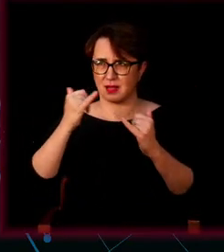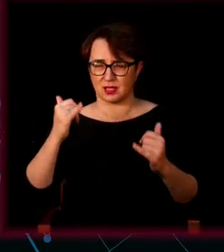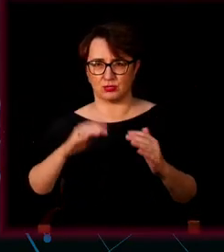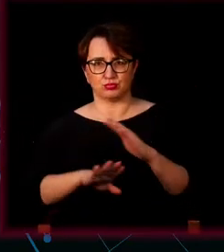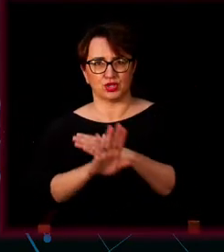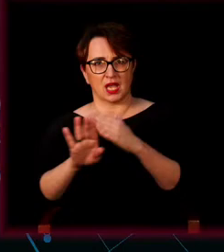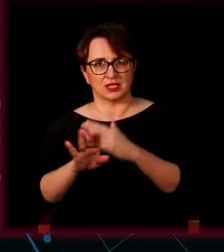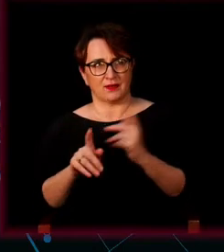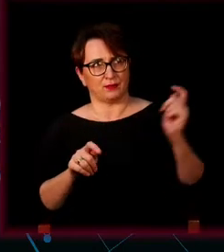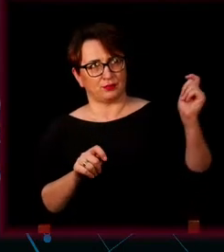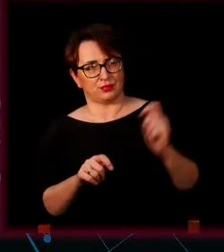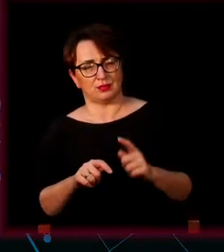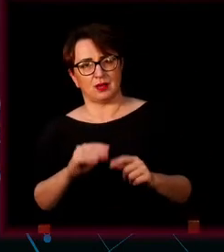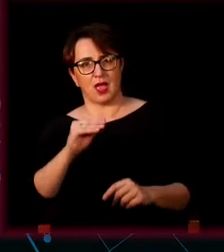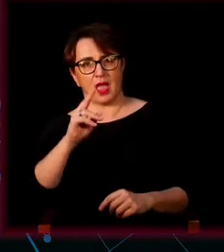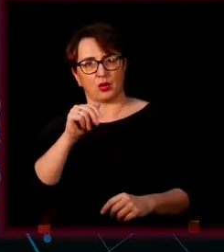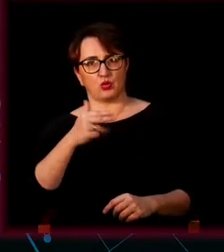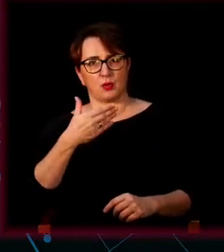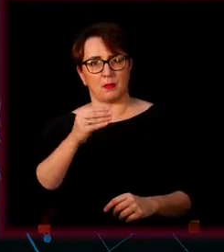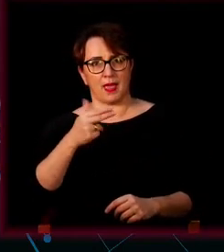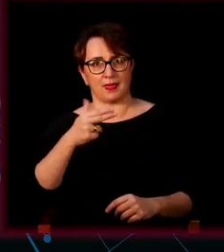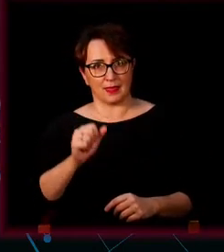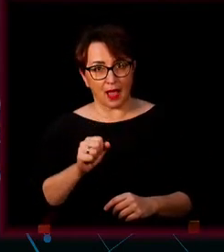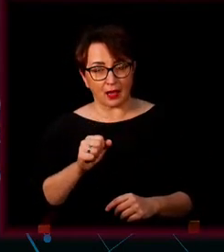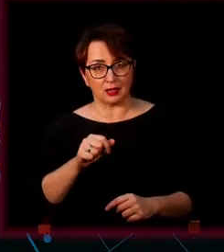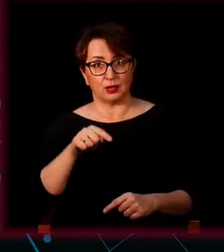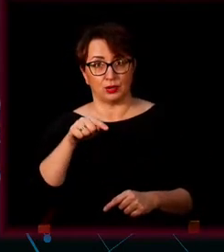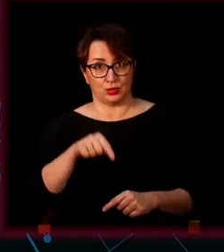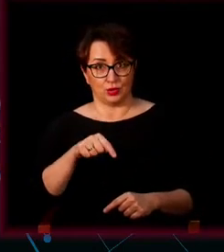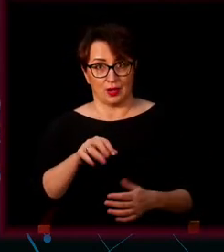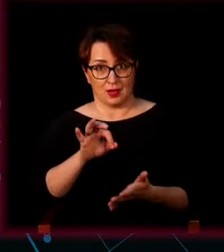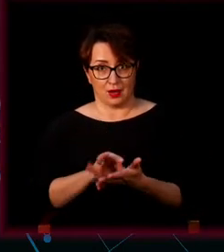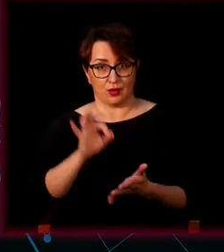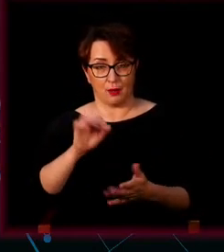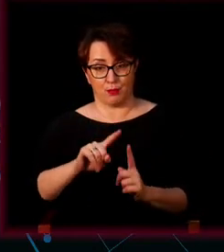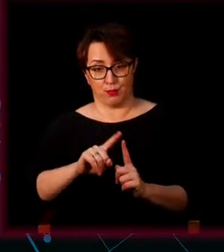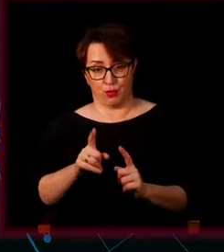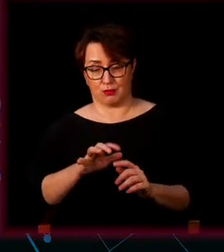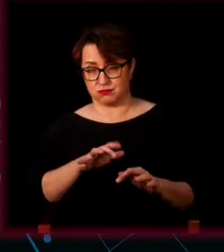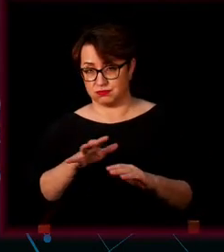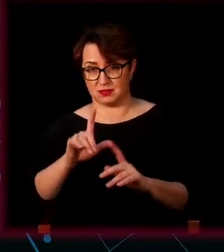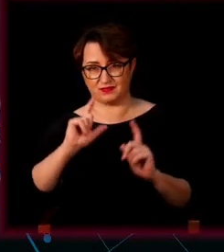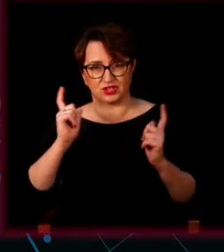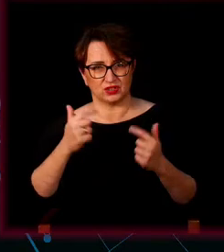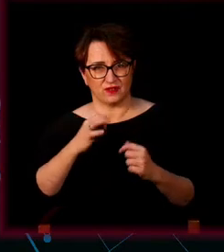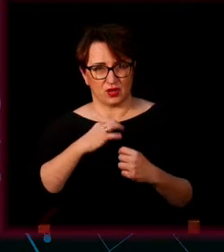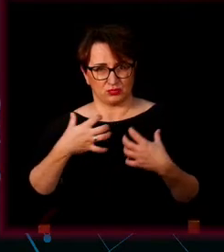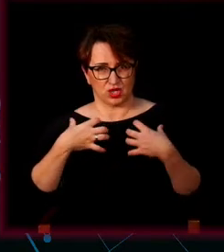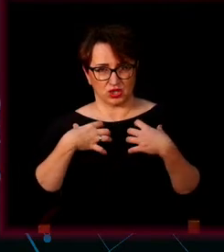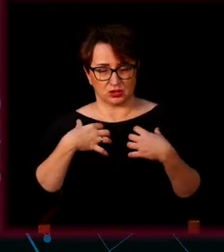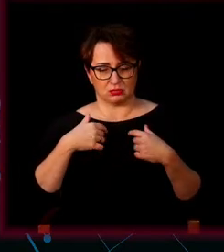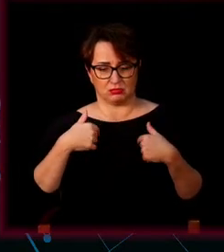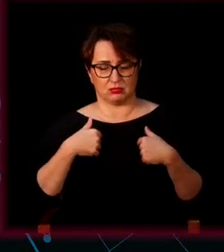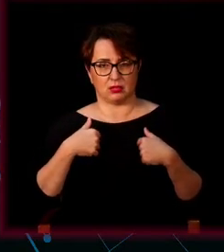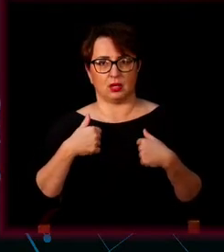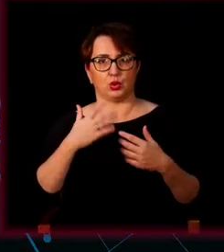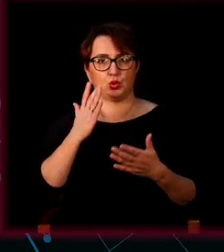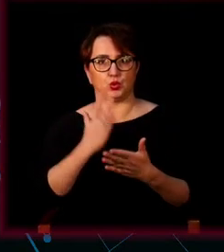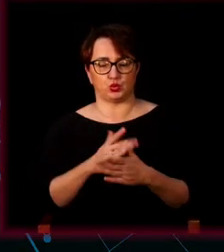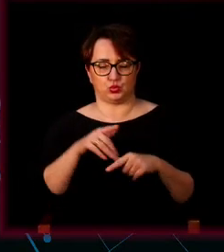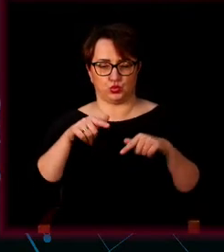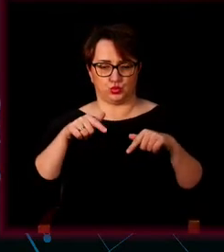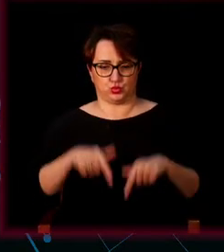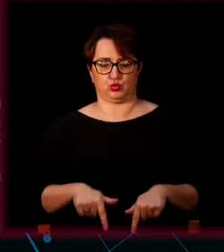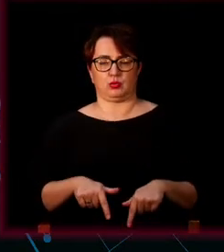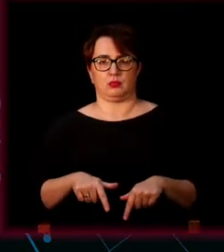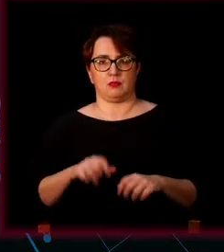przedstawiciele ekumeny, to na tym etapie, po przejściu tego wszystkiego, co przeszedł, Genli Ai jest już tubylcem. Jest